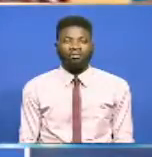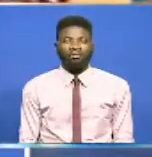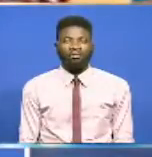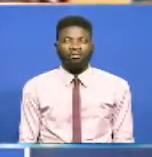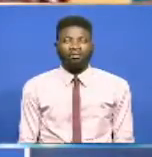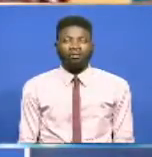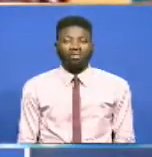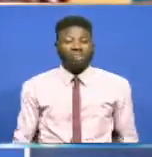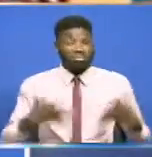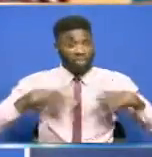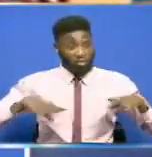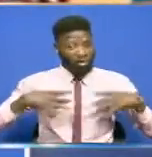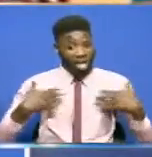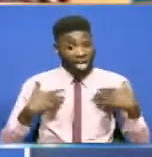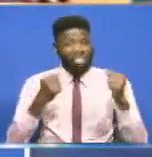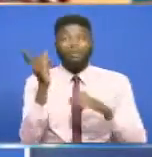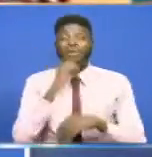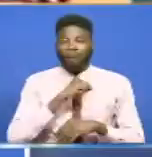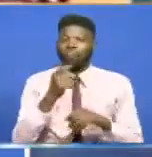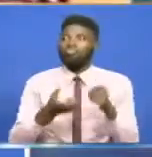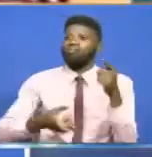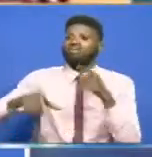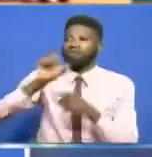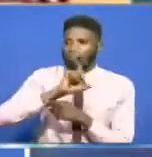idadi ya wagonjwa waliopona imeongezeka hadi